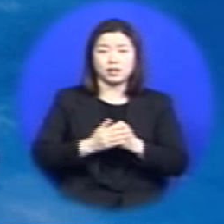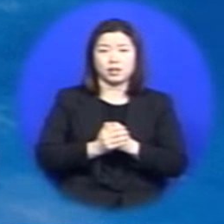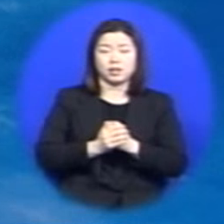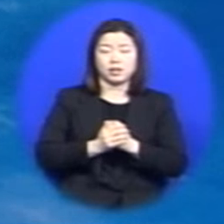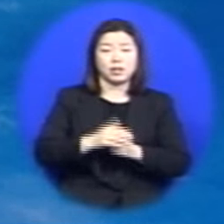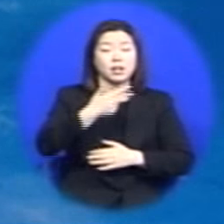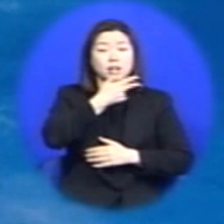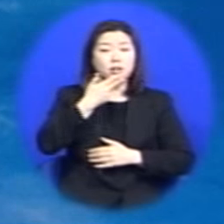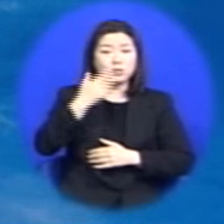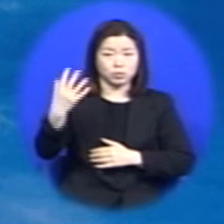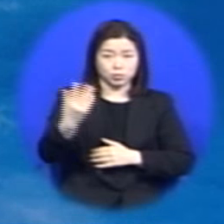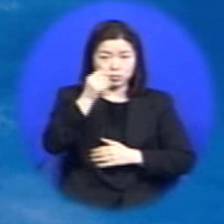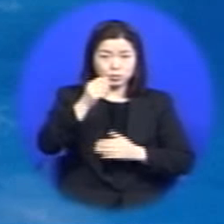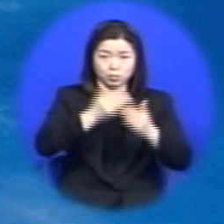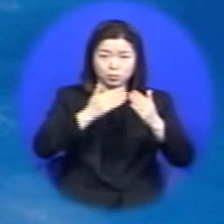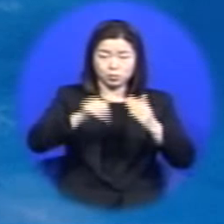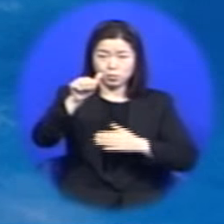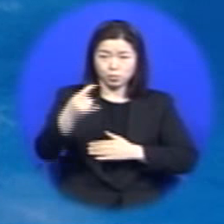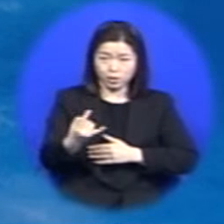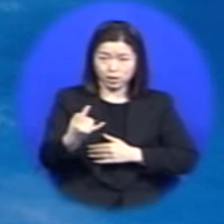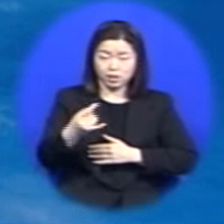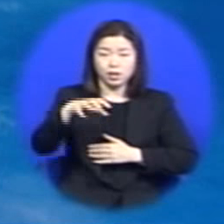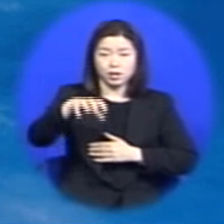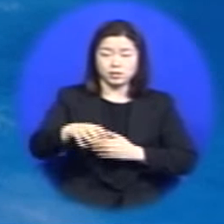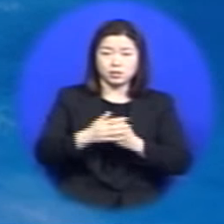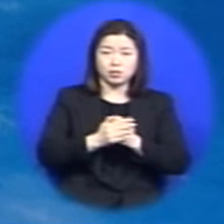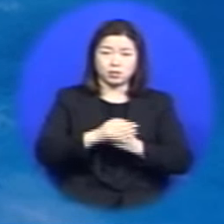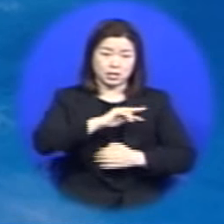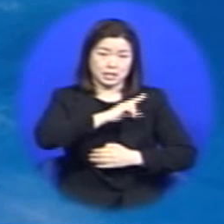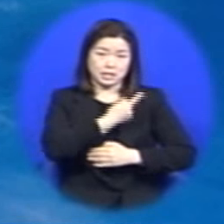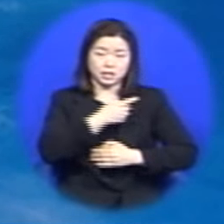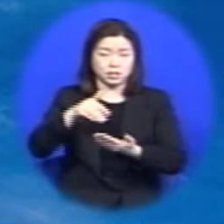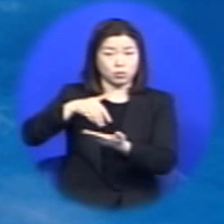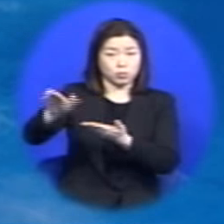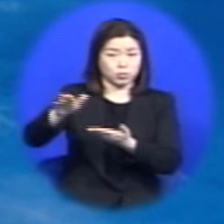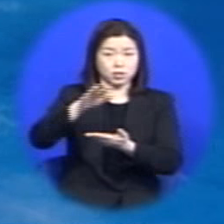영국 성공회에서 이단이라고 내쫓았어요.